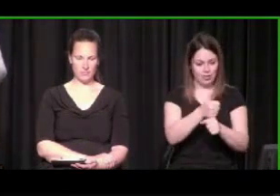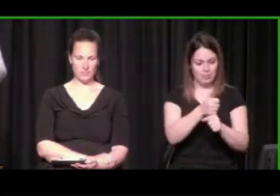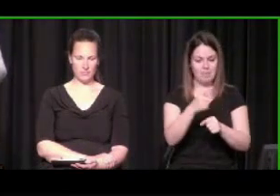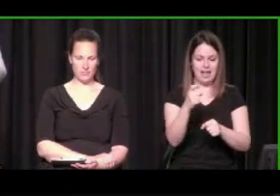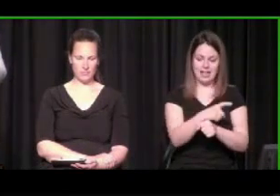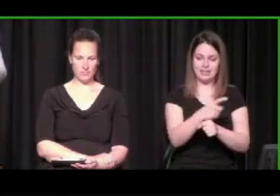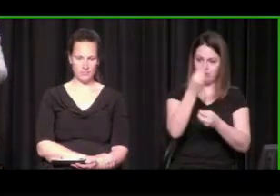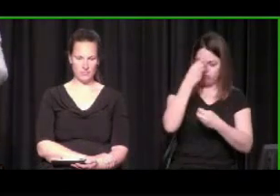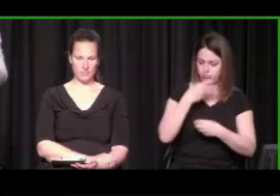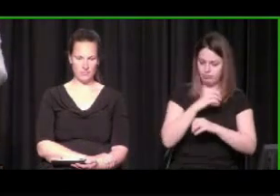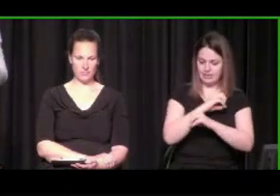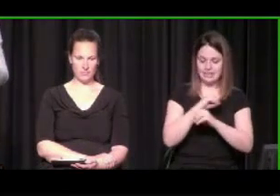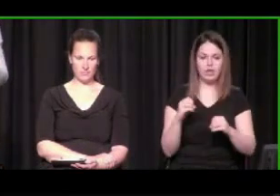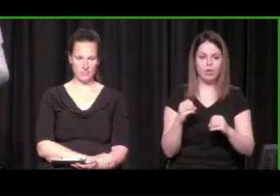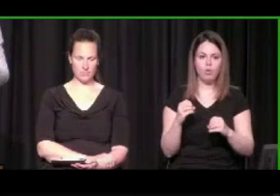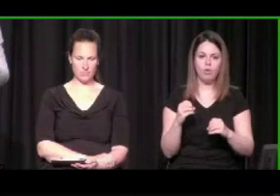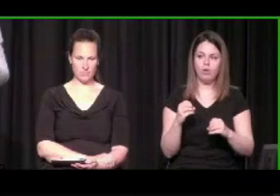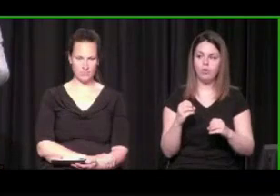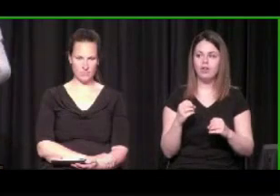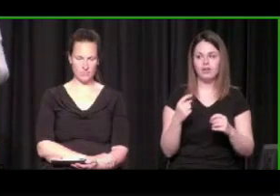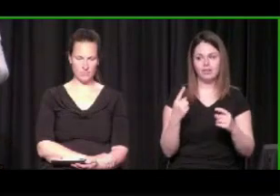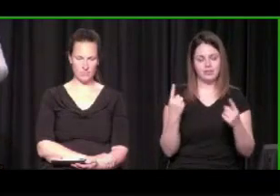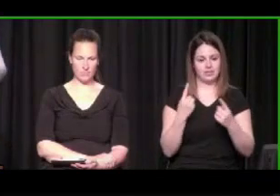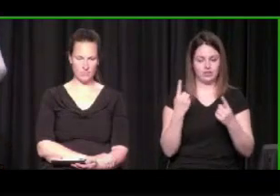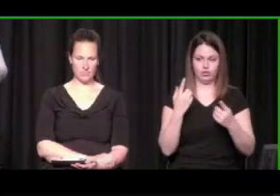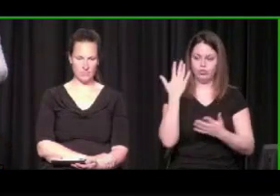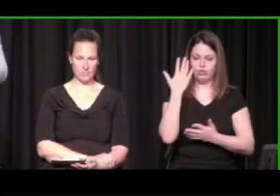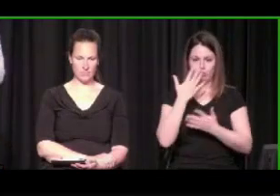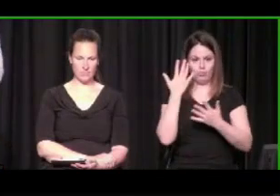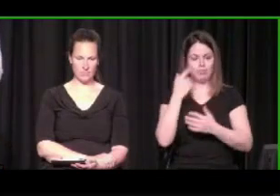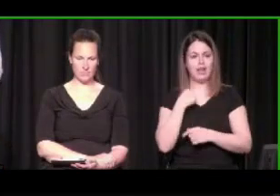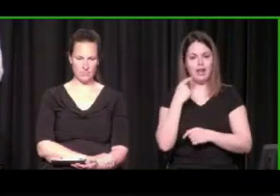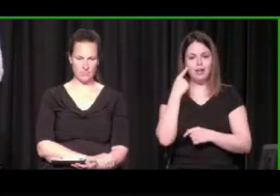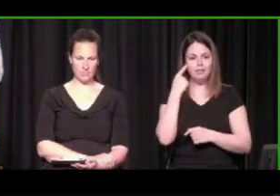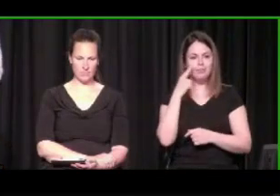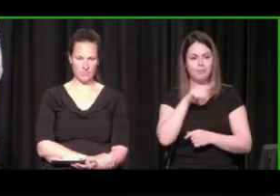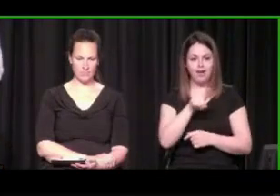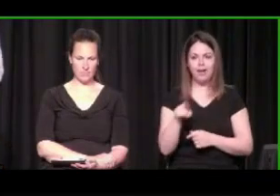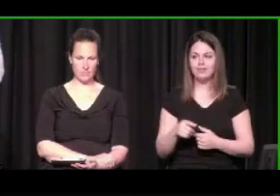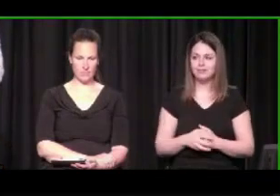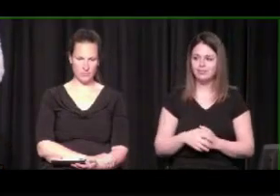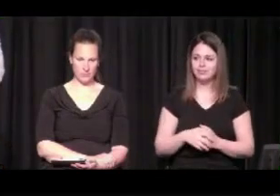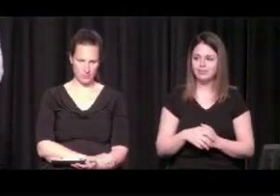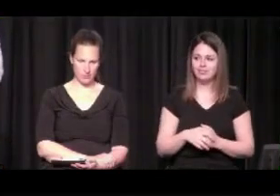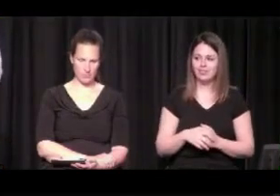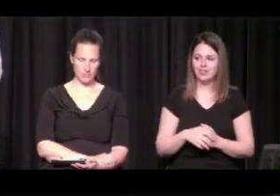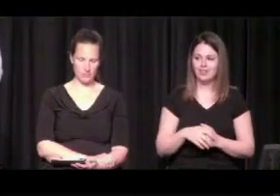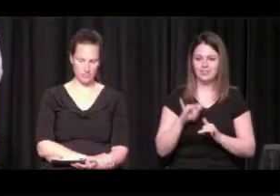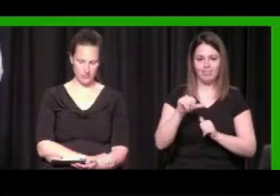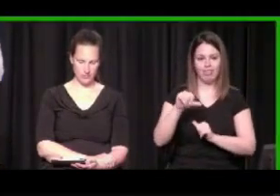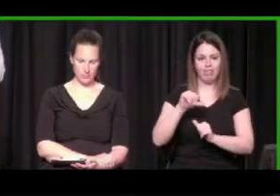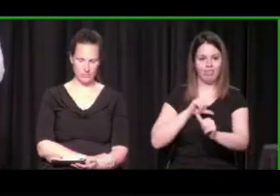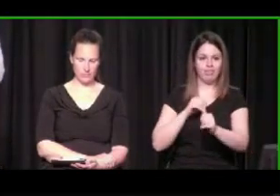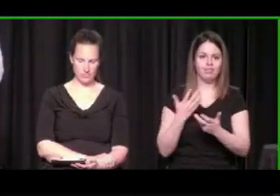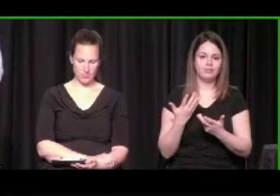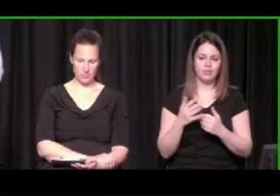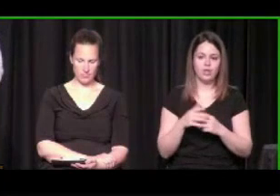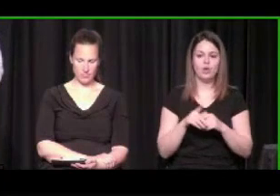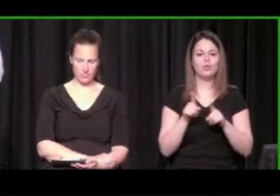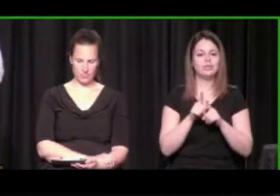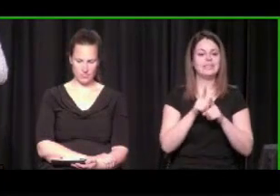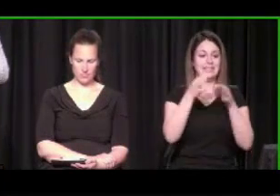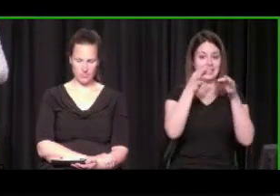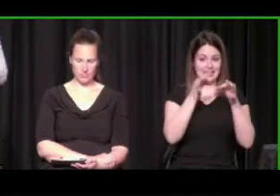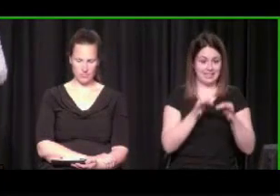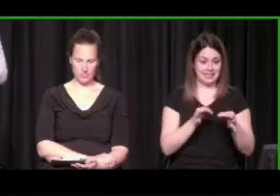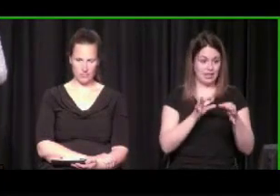et ne pas en être informé, c'est quand même quelque chose qui est assez troublant quand on y pense. Certaines études aussi, notamment quand il est question de